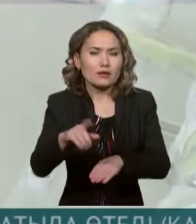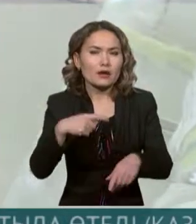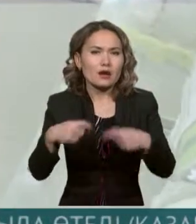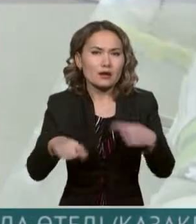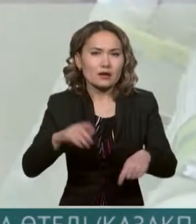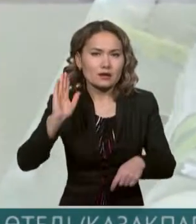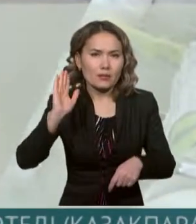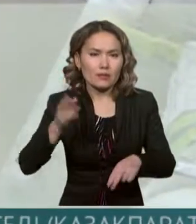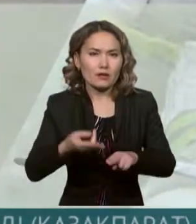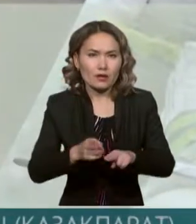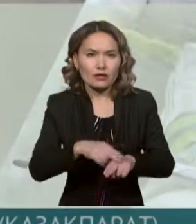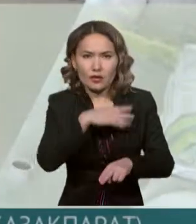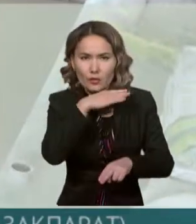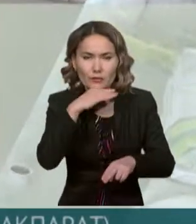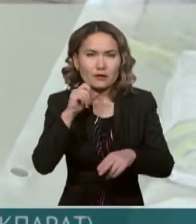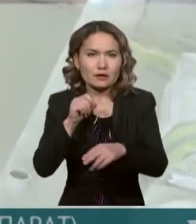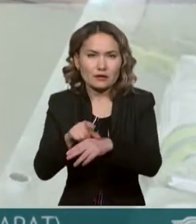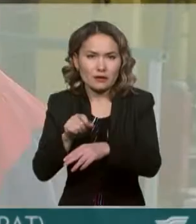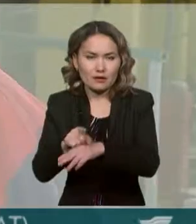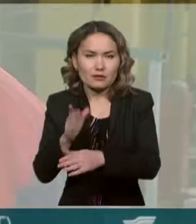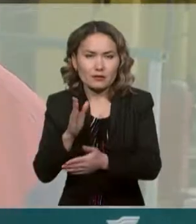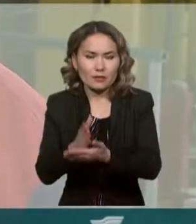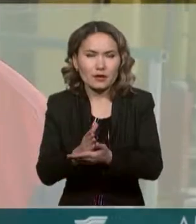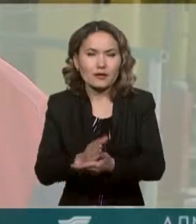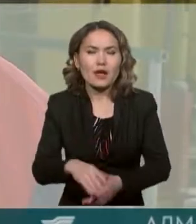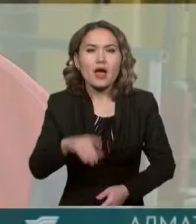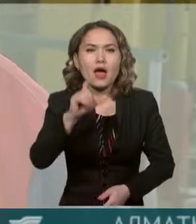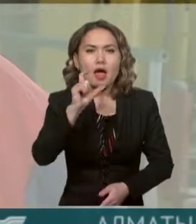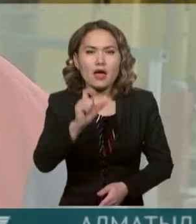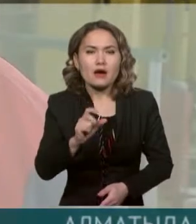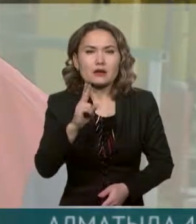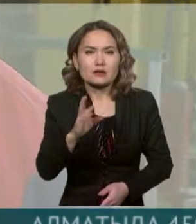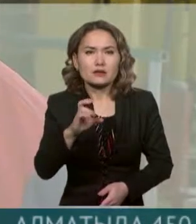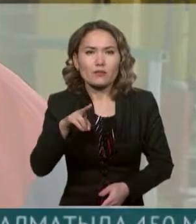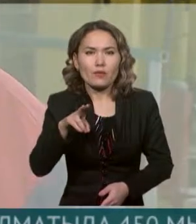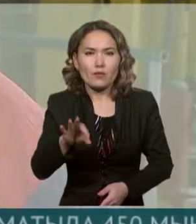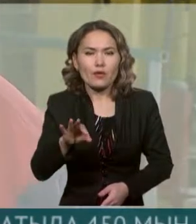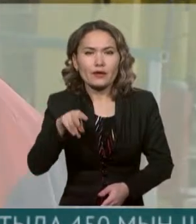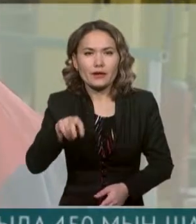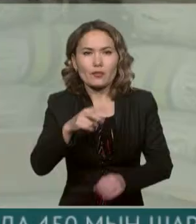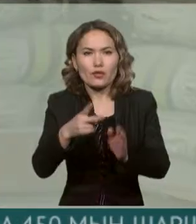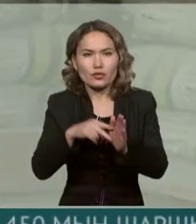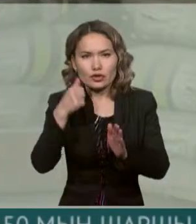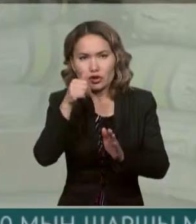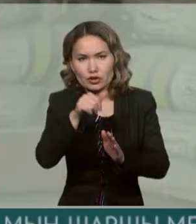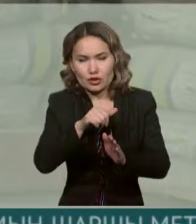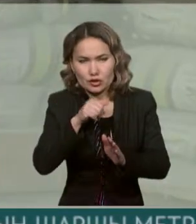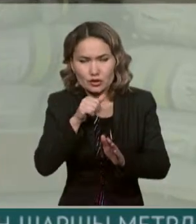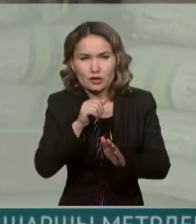немізді қосып істеп жатыр. Енді өзіміз Экспо 17 жылы соған да шығамыз ба деп ойымыз бар.